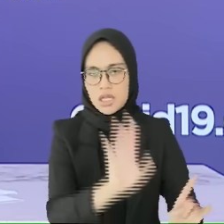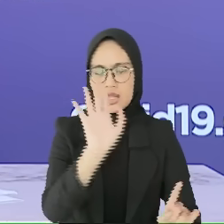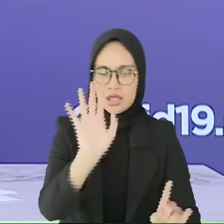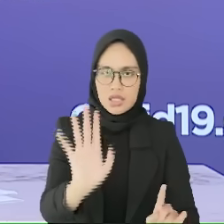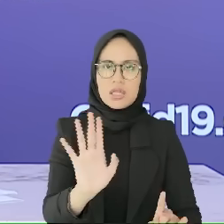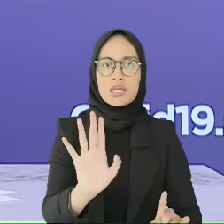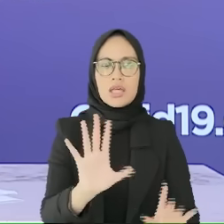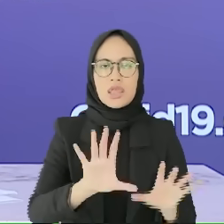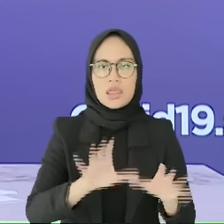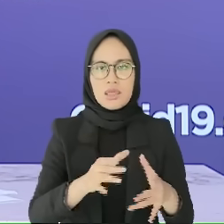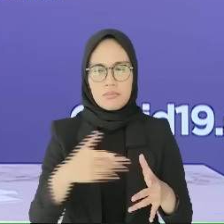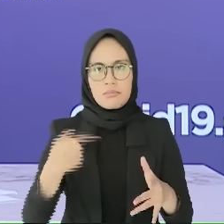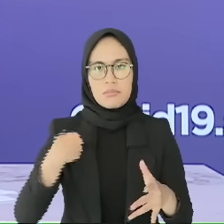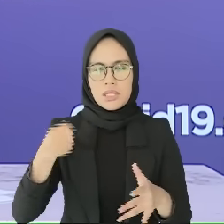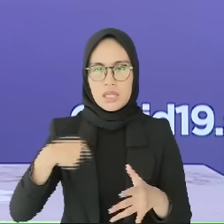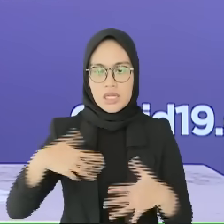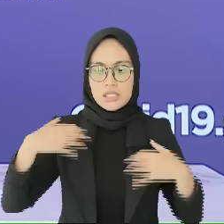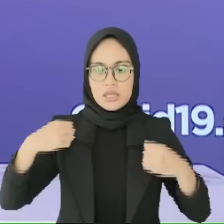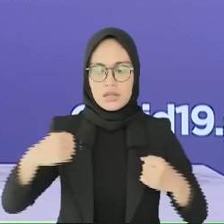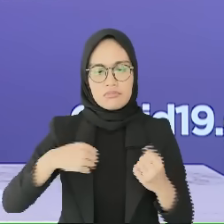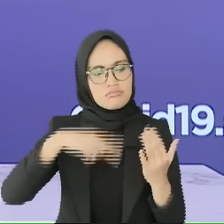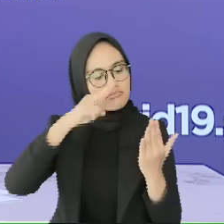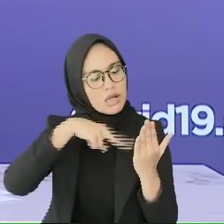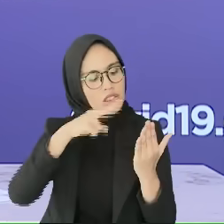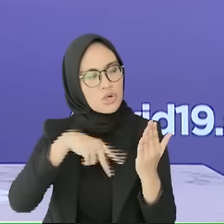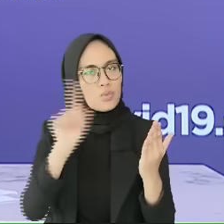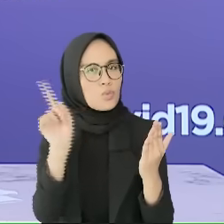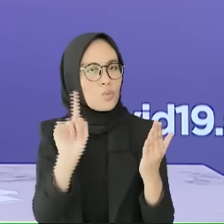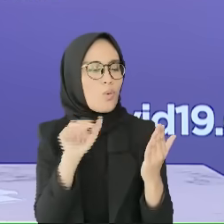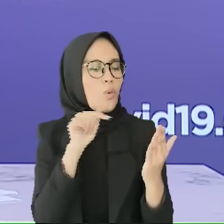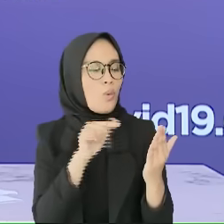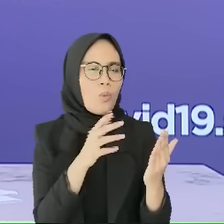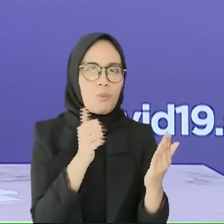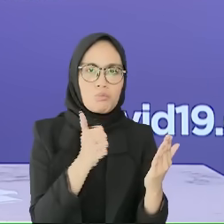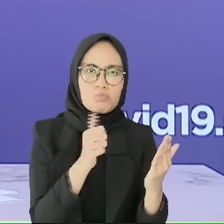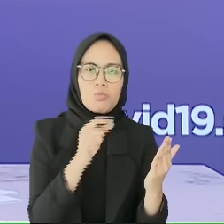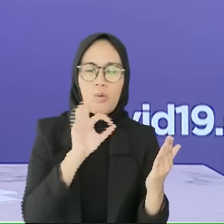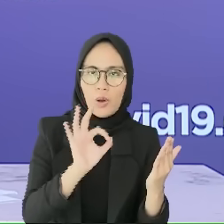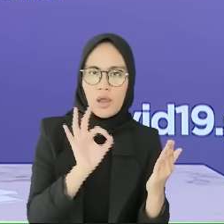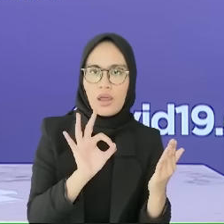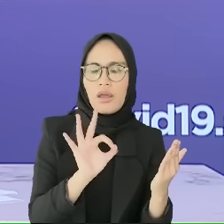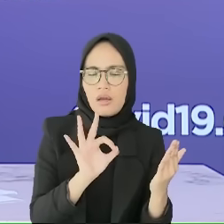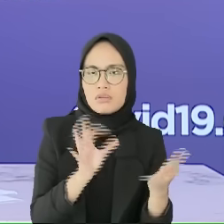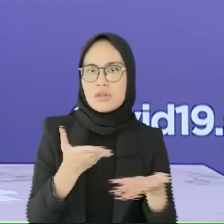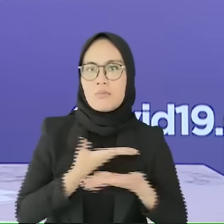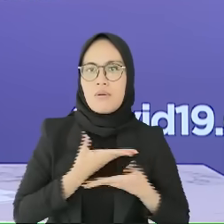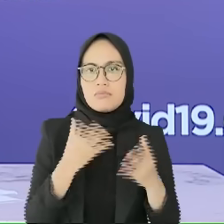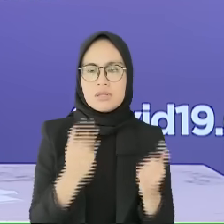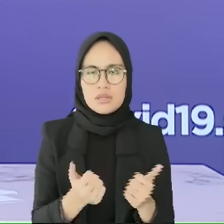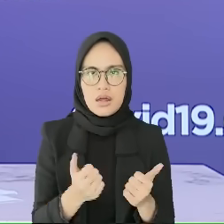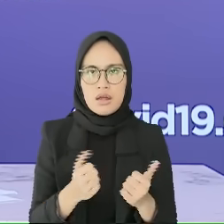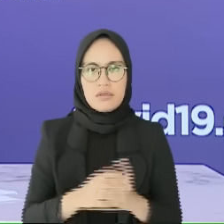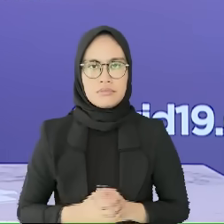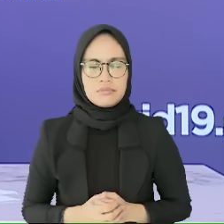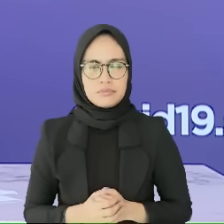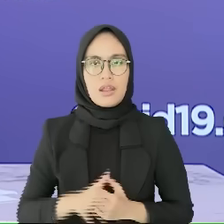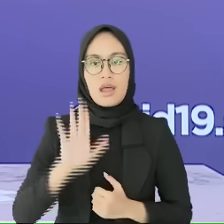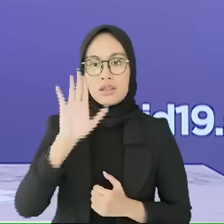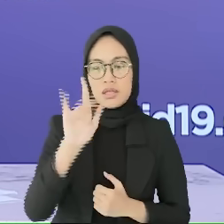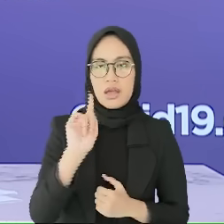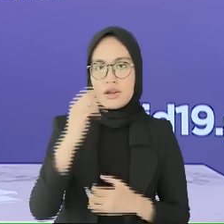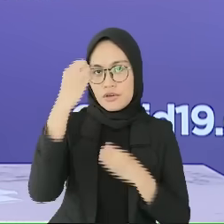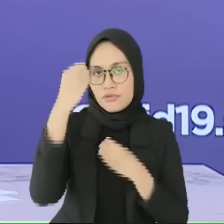Kementerian Kesehatan bagi WNI dan masing-masing kedutaan bagi WNA yang hasilnya akan dikonfirmasi via